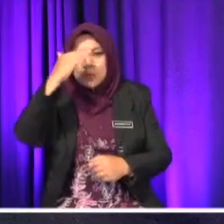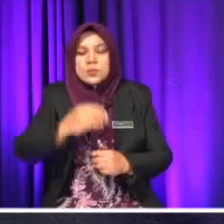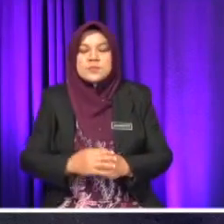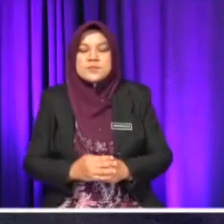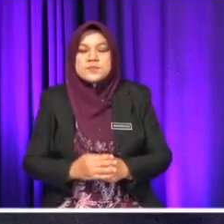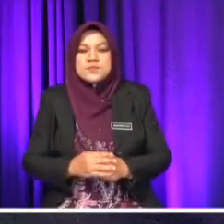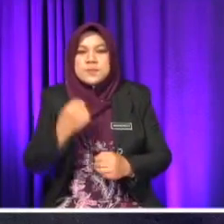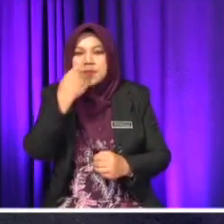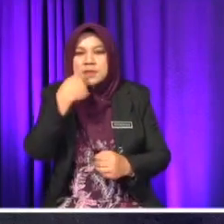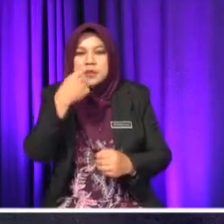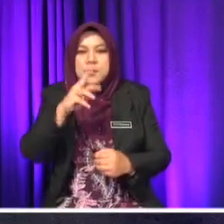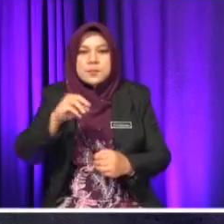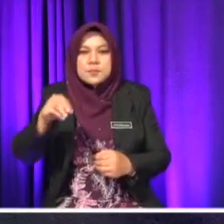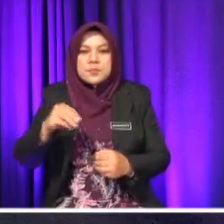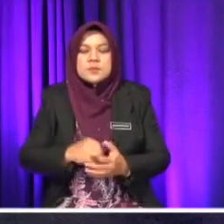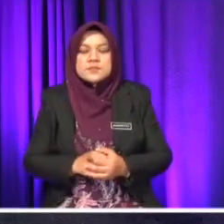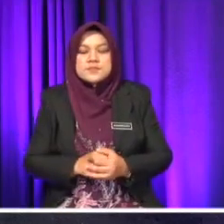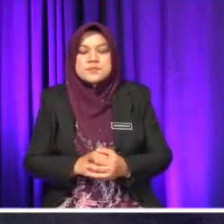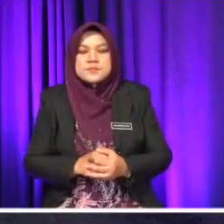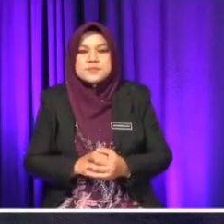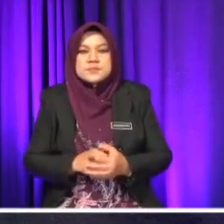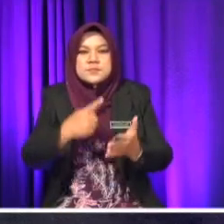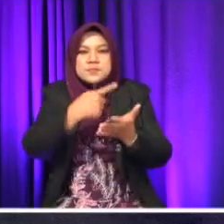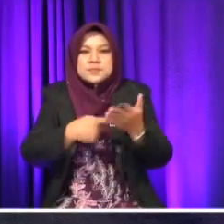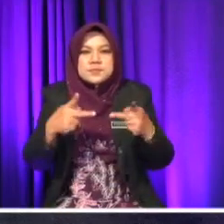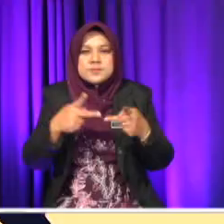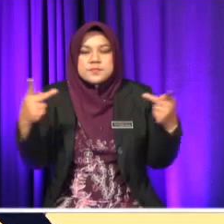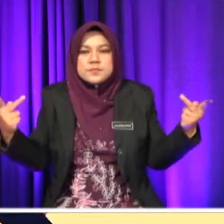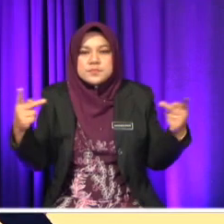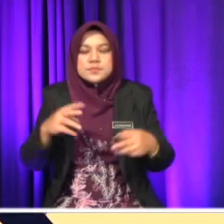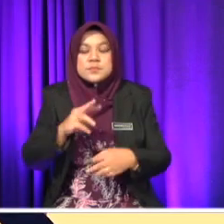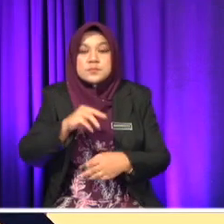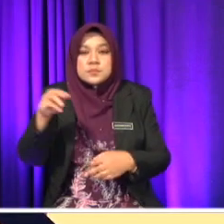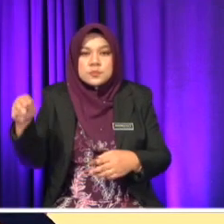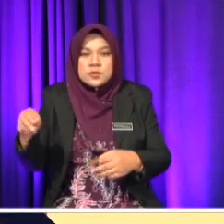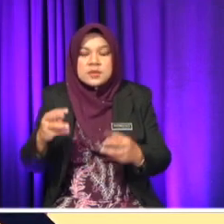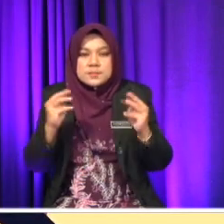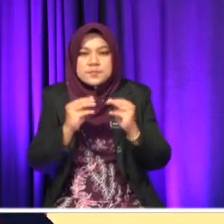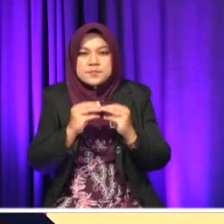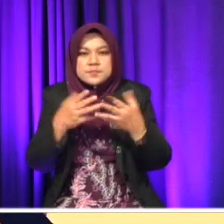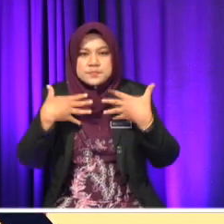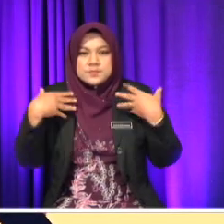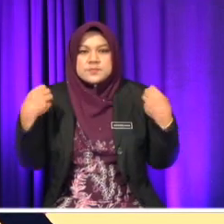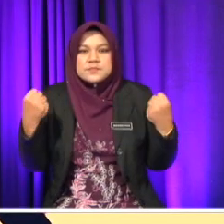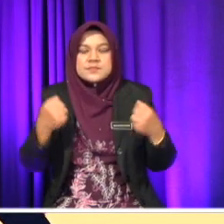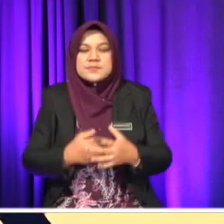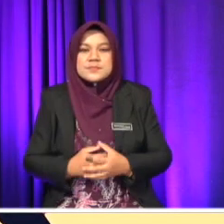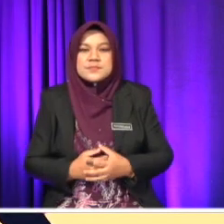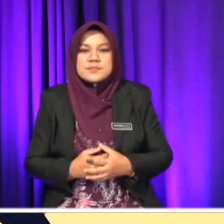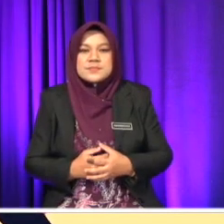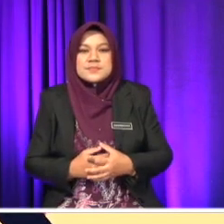cukup perkenalkan Siapa yang mereka sebenarnya baiklah apa kabar anak-anak yang berada dalam Google nih semua sehat alhamdulillah